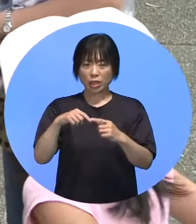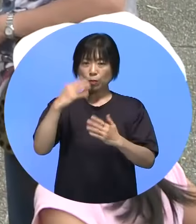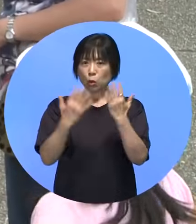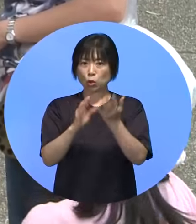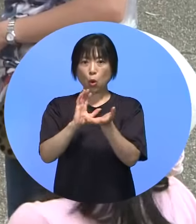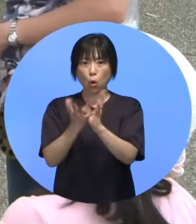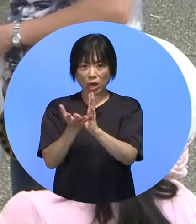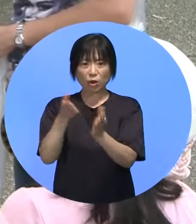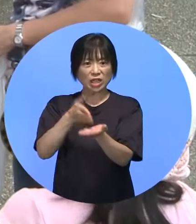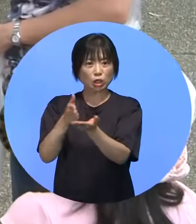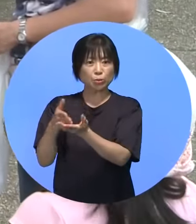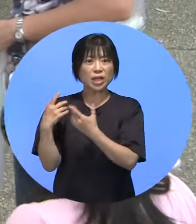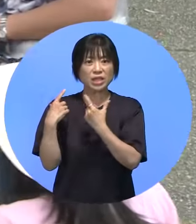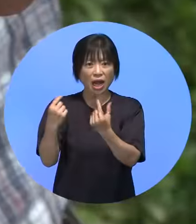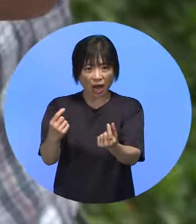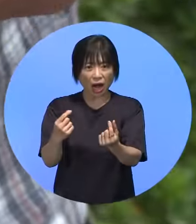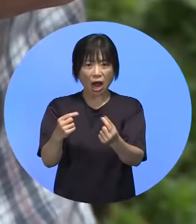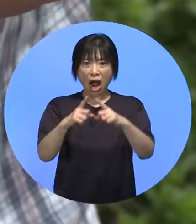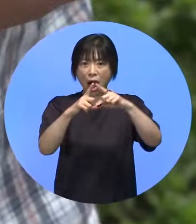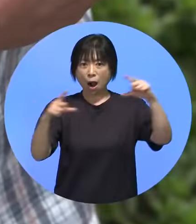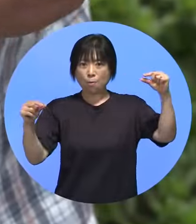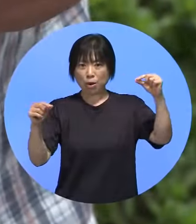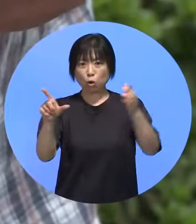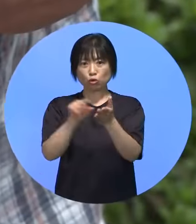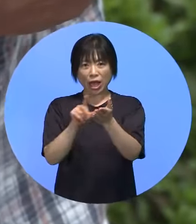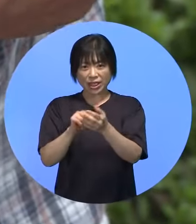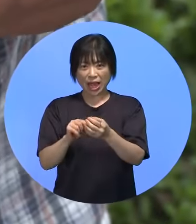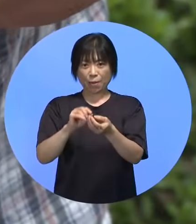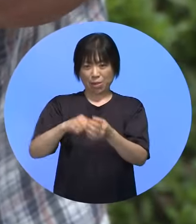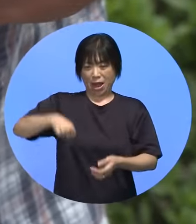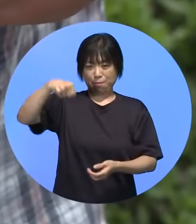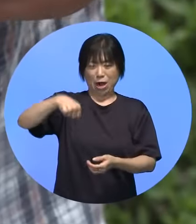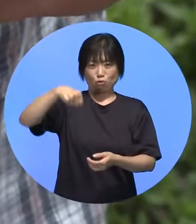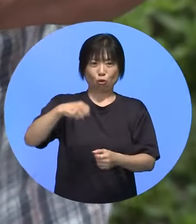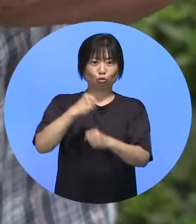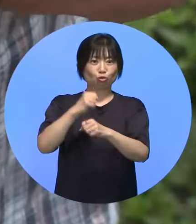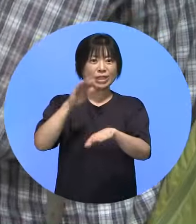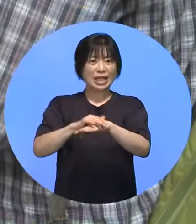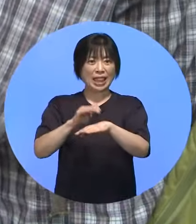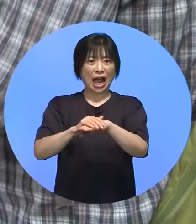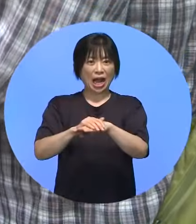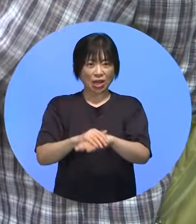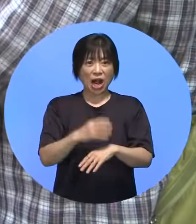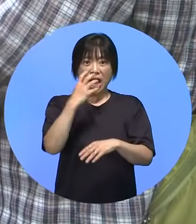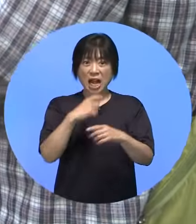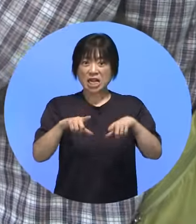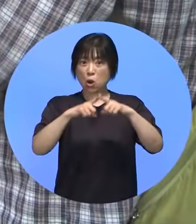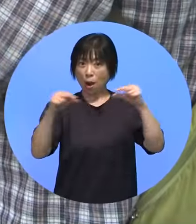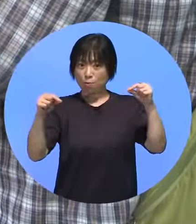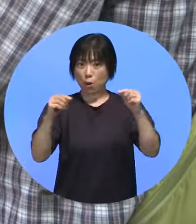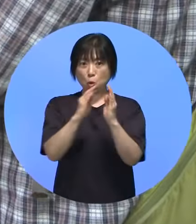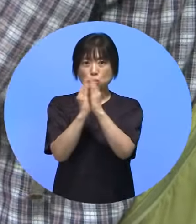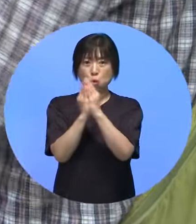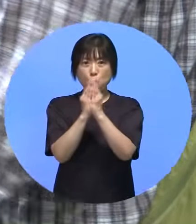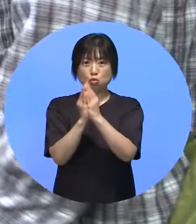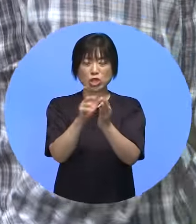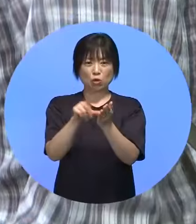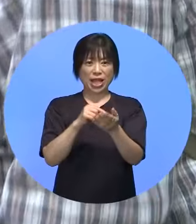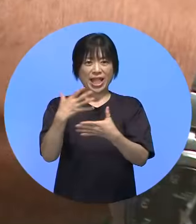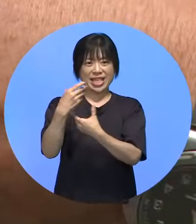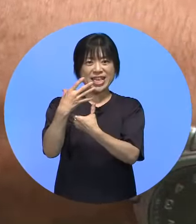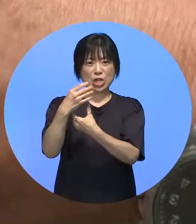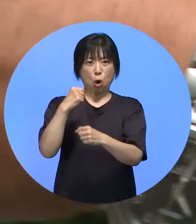解説をしながらナンキンハゼの葉っぱを使ったハンドバッグの作り方や柿の葉とドングリを使った人形作り